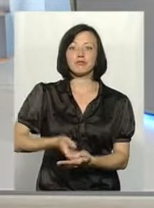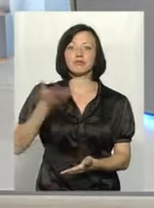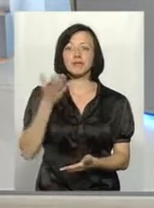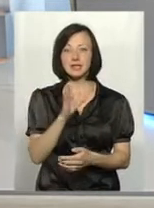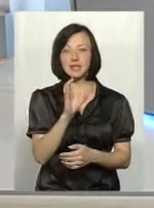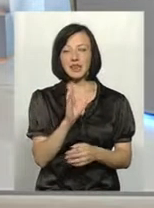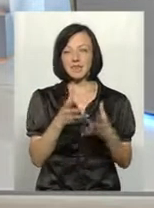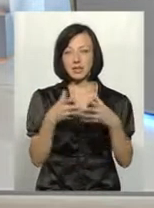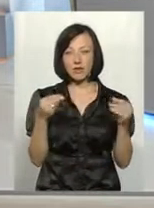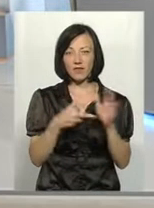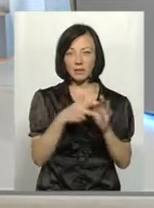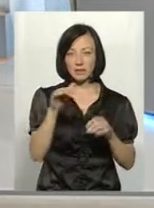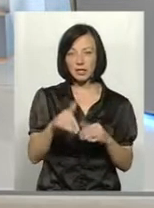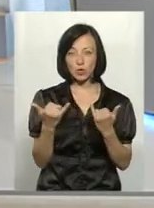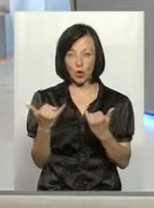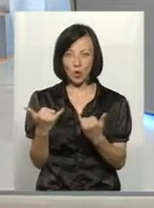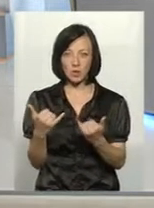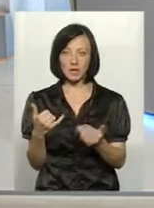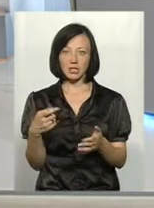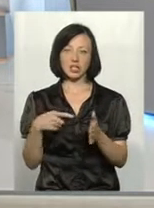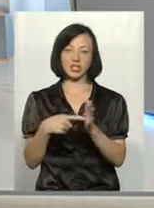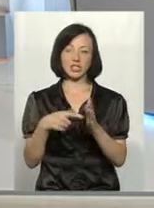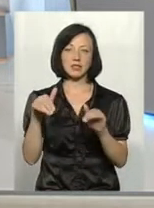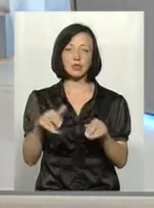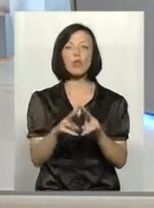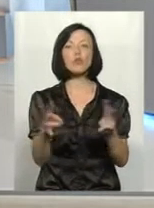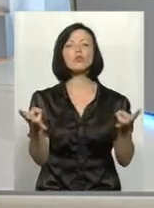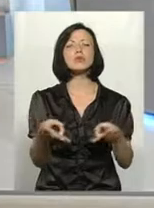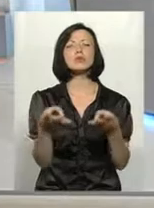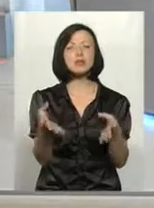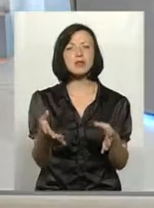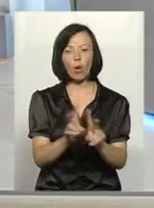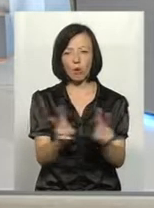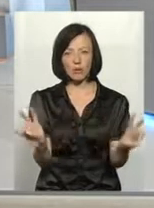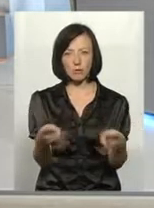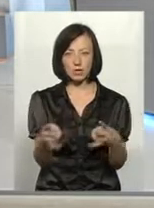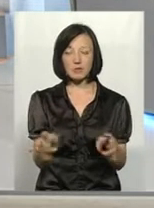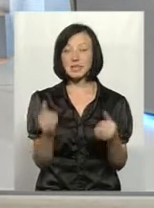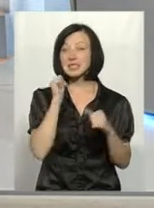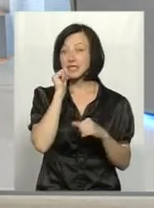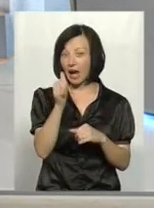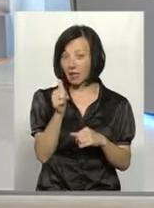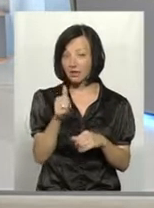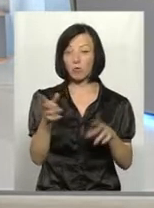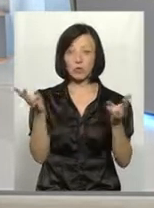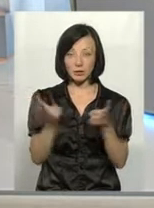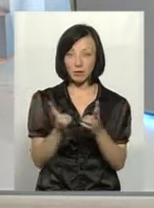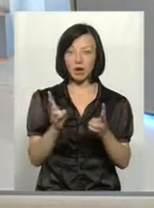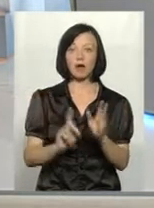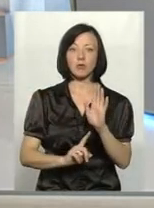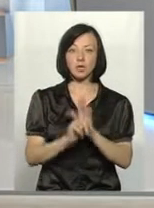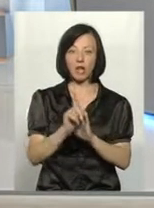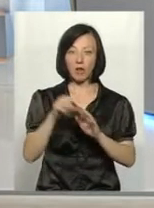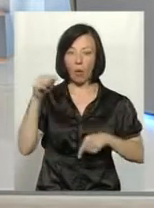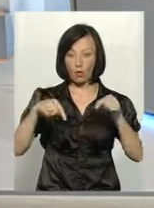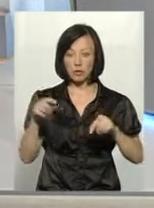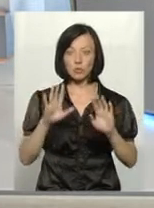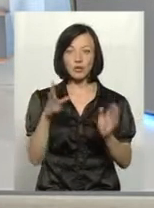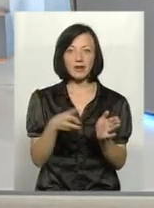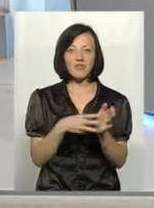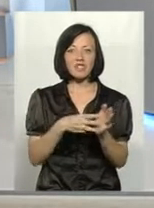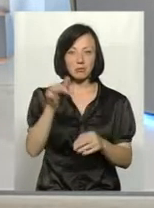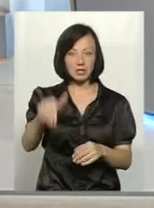була 8 тисяч гривень, сьогодні ціна на селітру 6 тисяч гривень. Кому вона сьогодні потрібна? Вона нікому не потрібна. Завтра вона нам потрібна, починаємо 8 ходити. Ціна вже буде